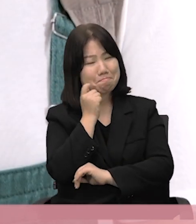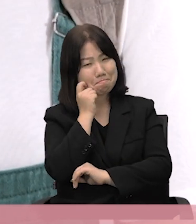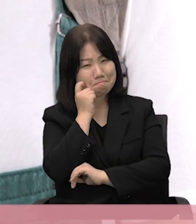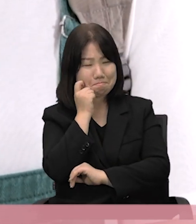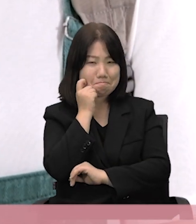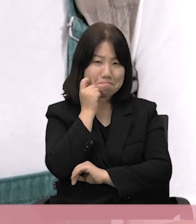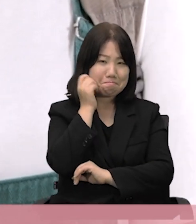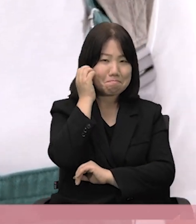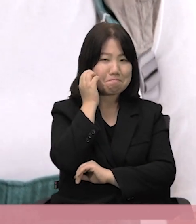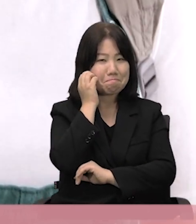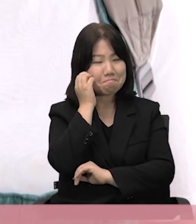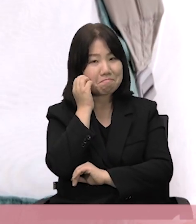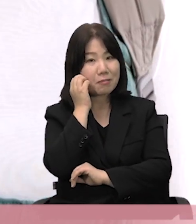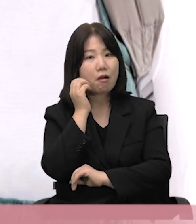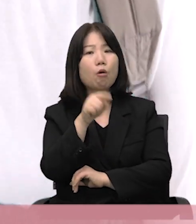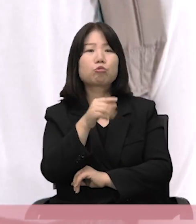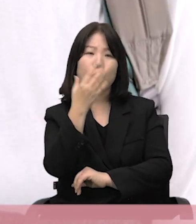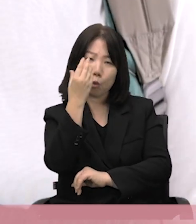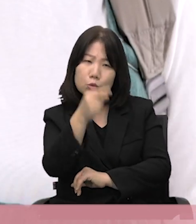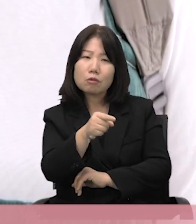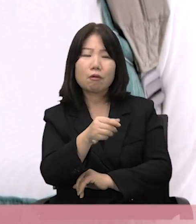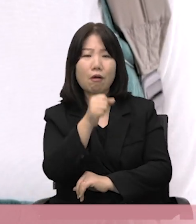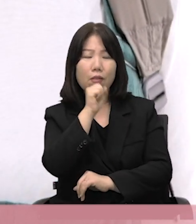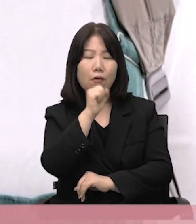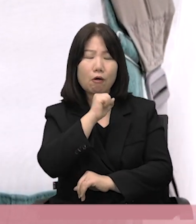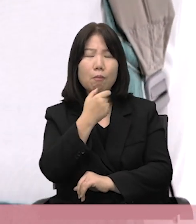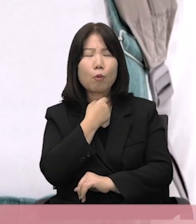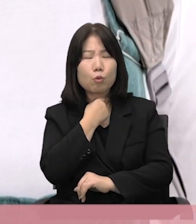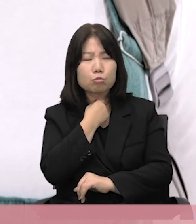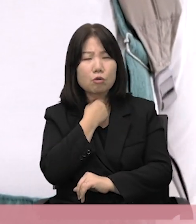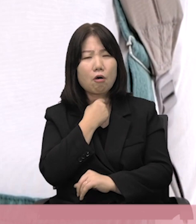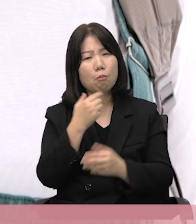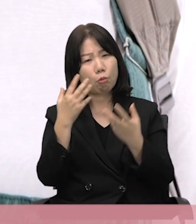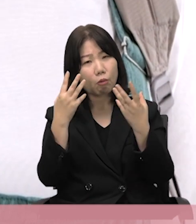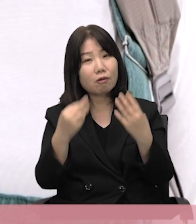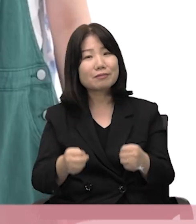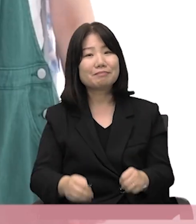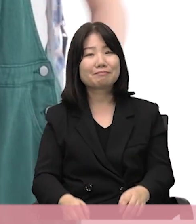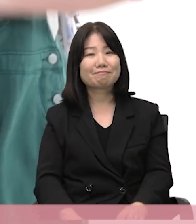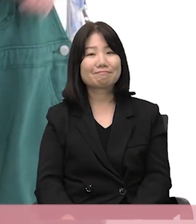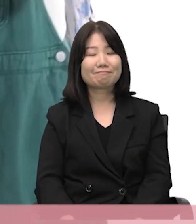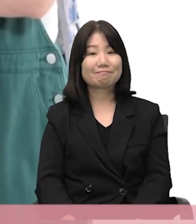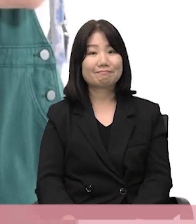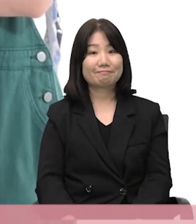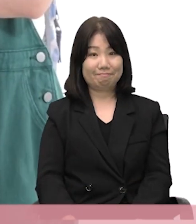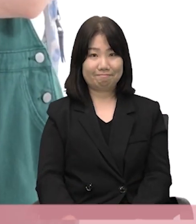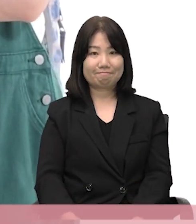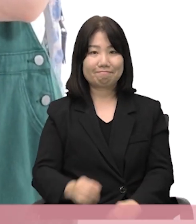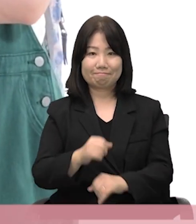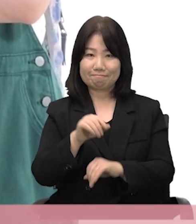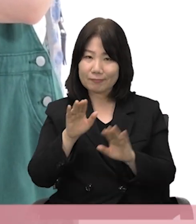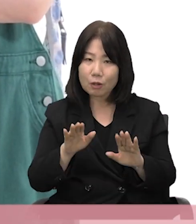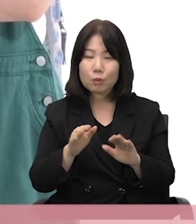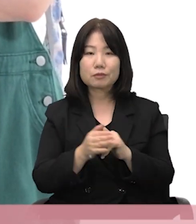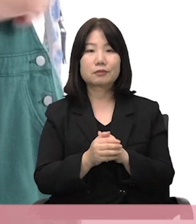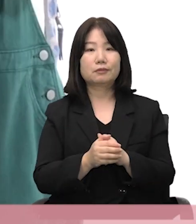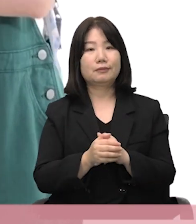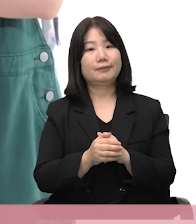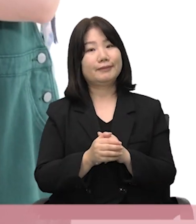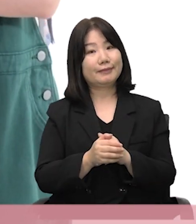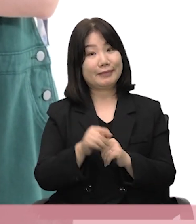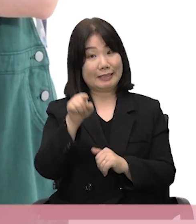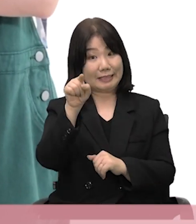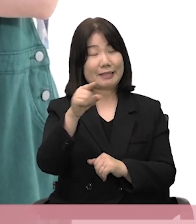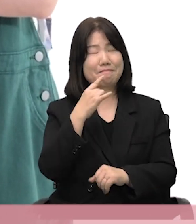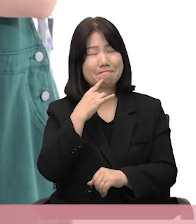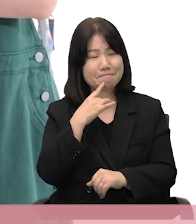그런가요? 보니까 먹고 싶은 아이스크림이 너무 많아서요. 그럼 오늘은 일단